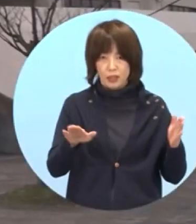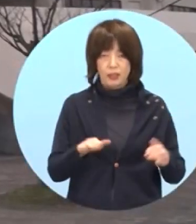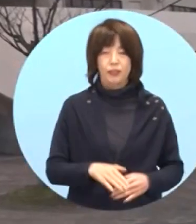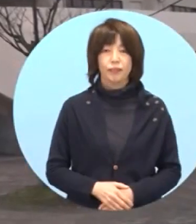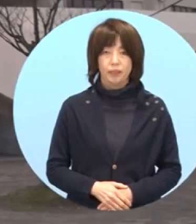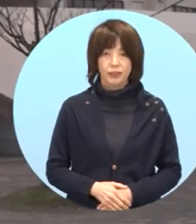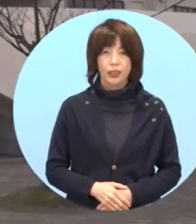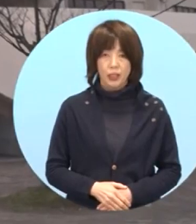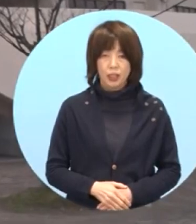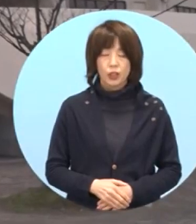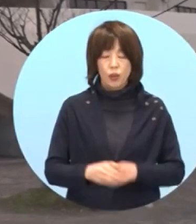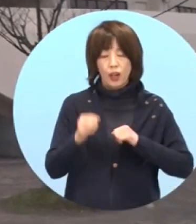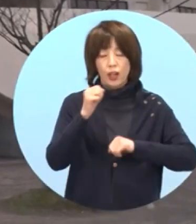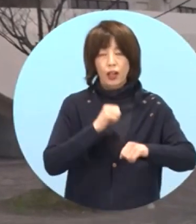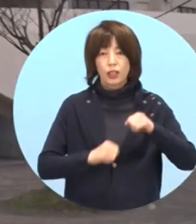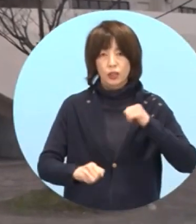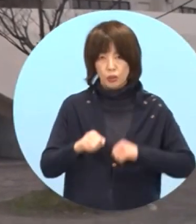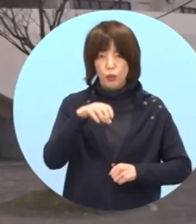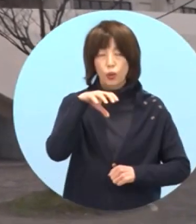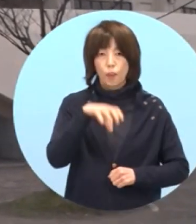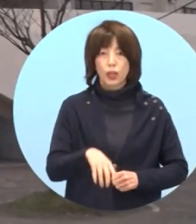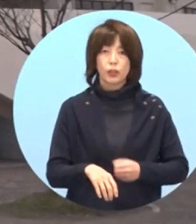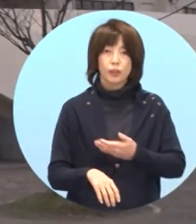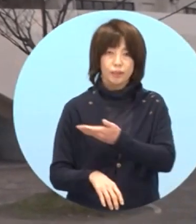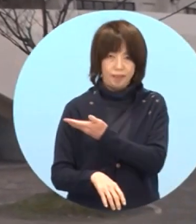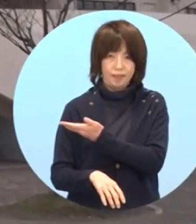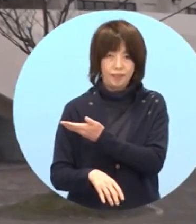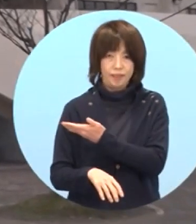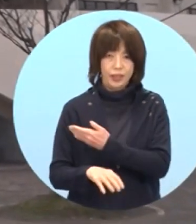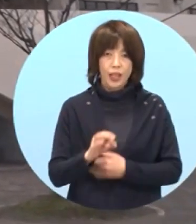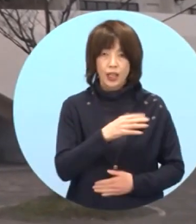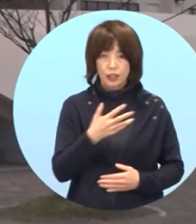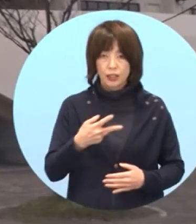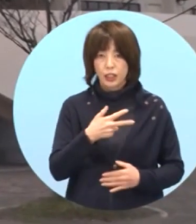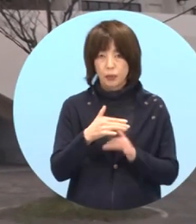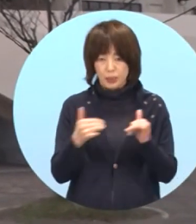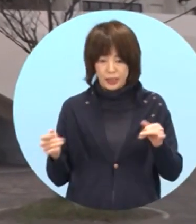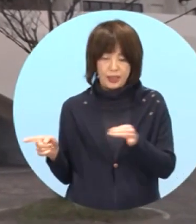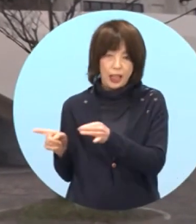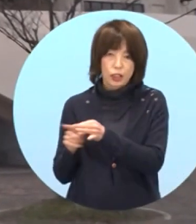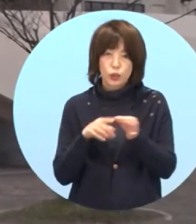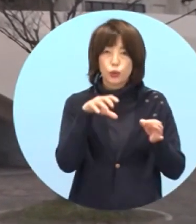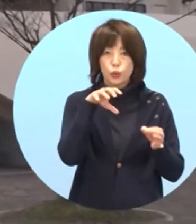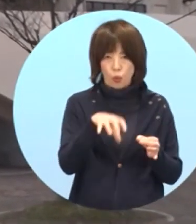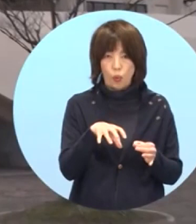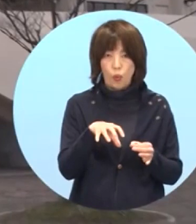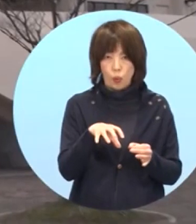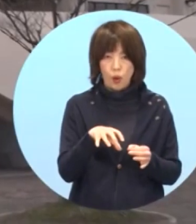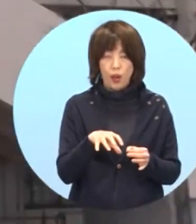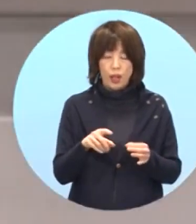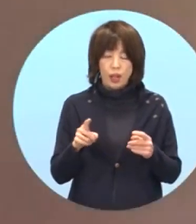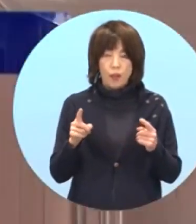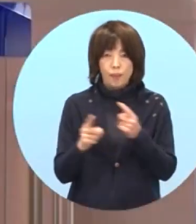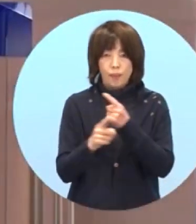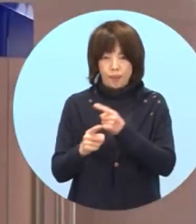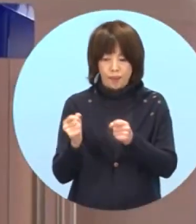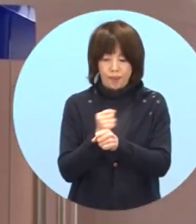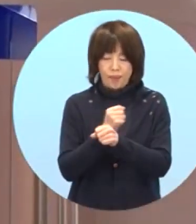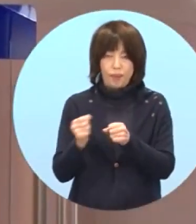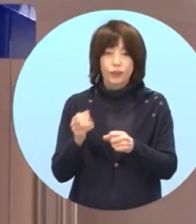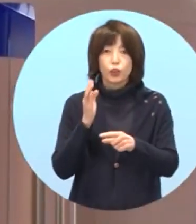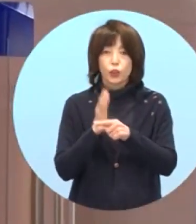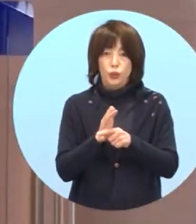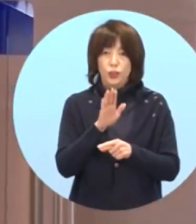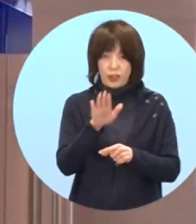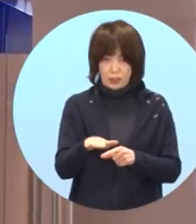その石川ミリオンスターズのホームスタジアムといえる金沢市民野球場がこの度リニューアルします。